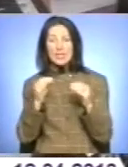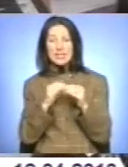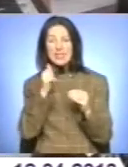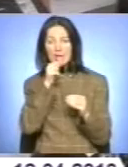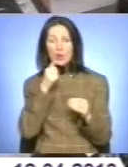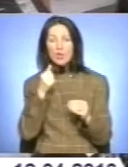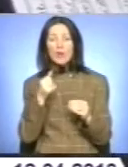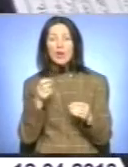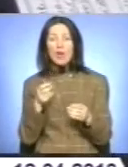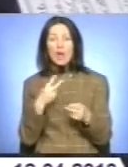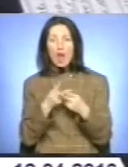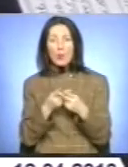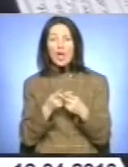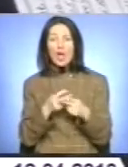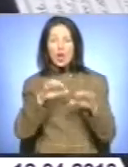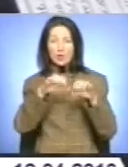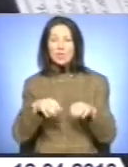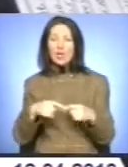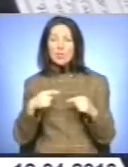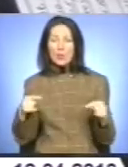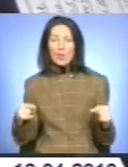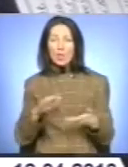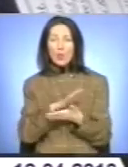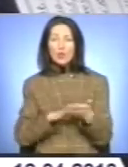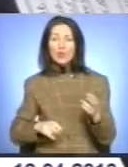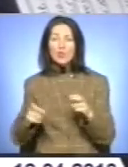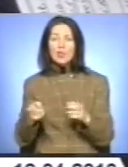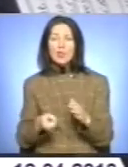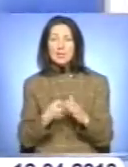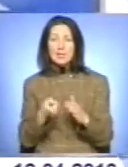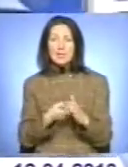конфіскацією майна. Триває досудове слідство.